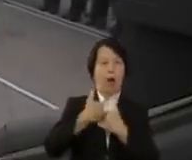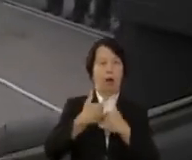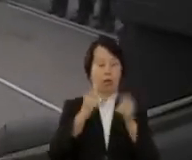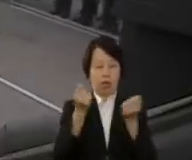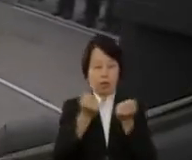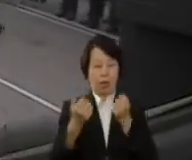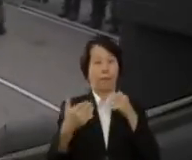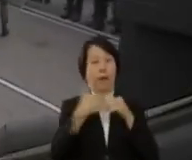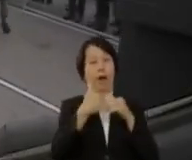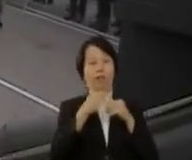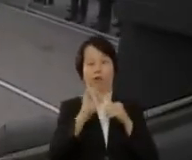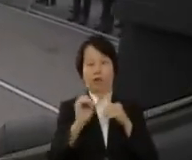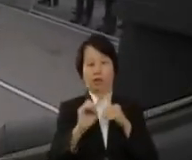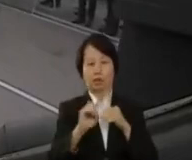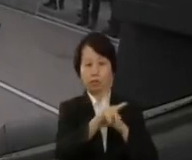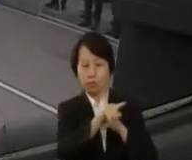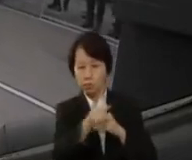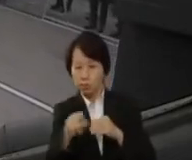perisai.